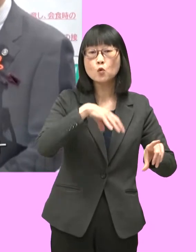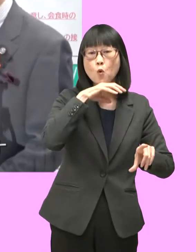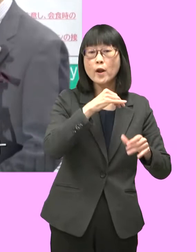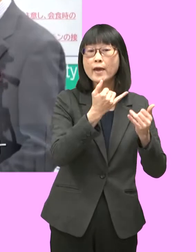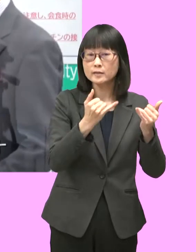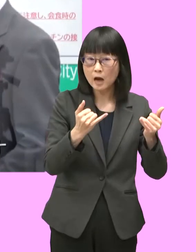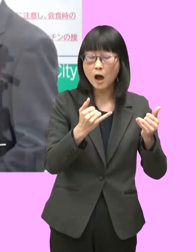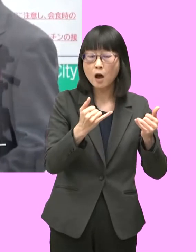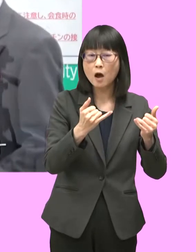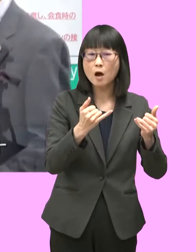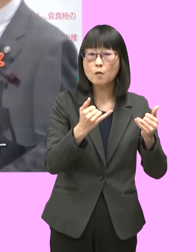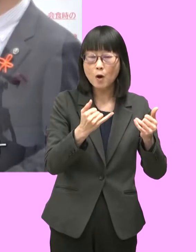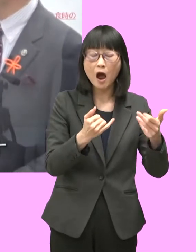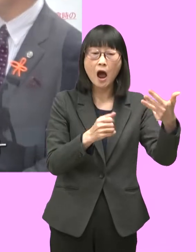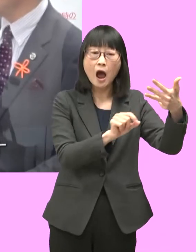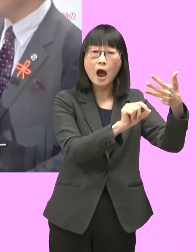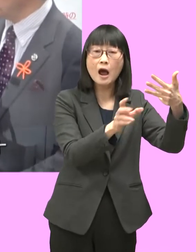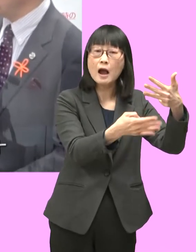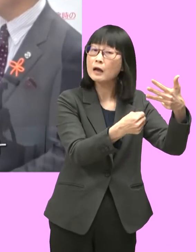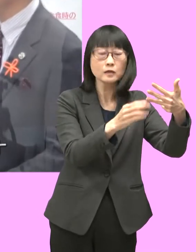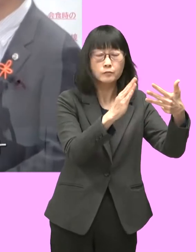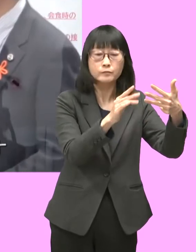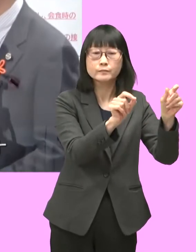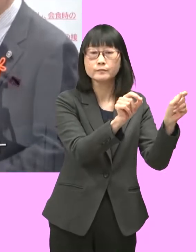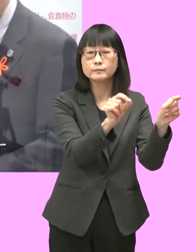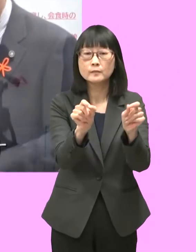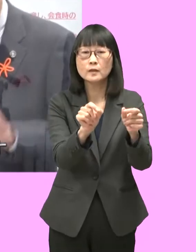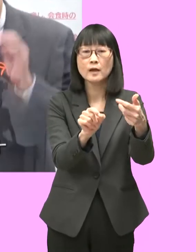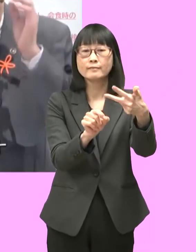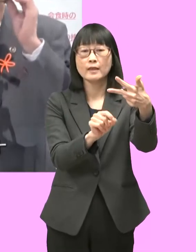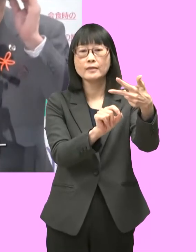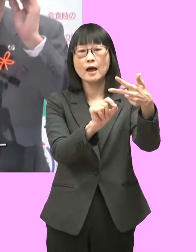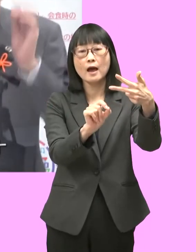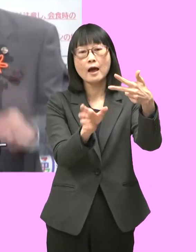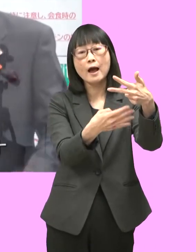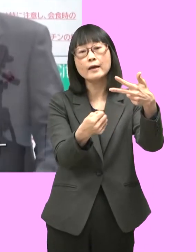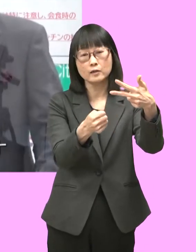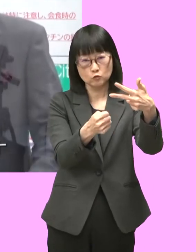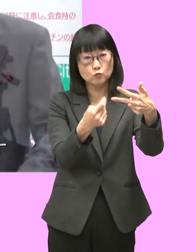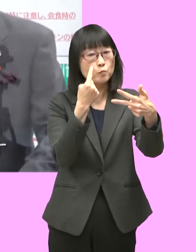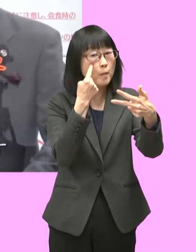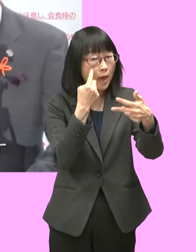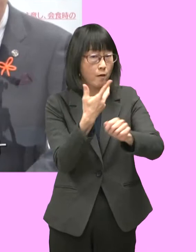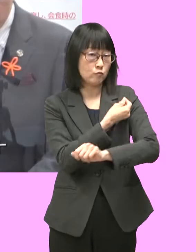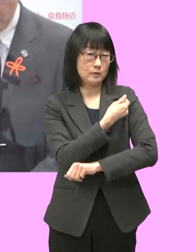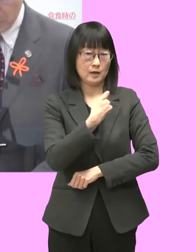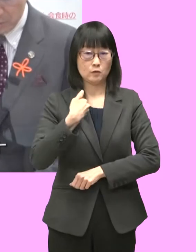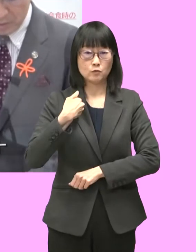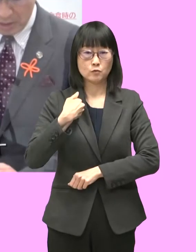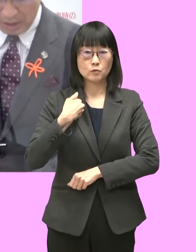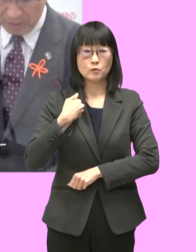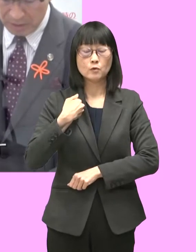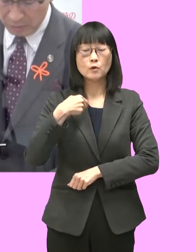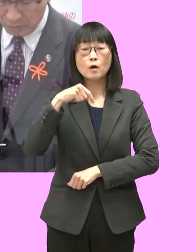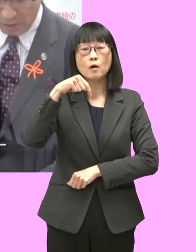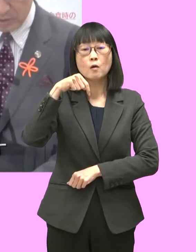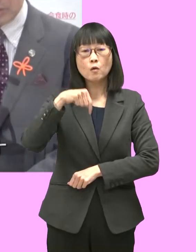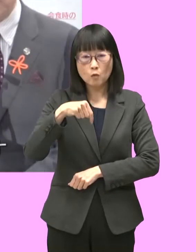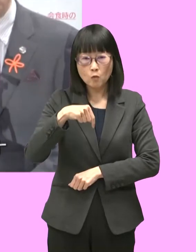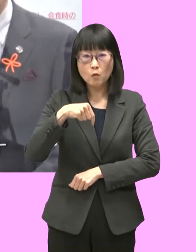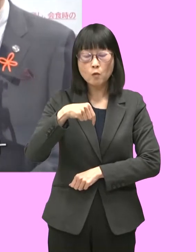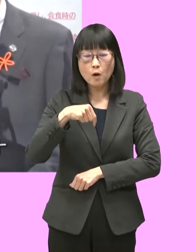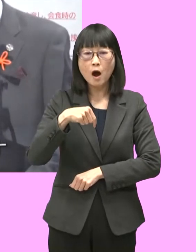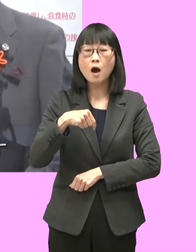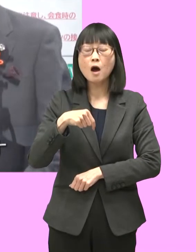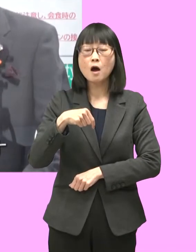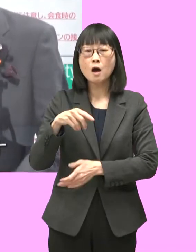。で、福島市では現在のところ約9万6000余りのワクチン